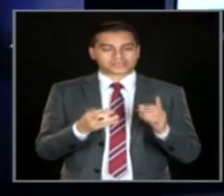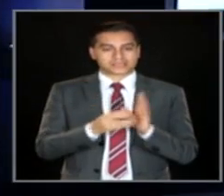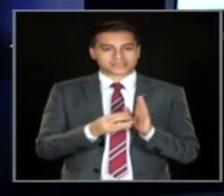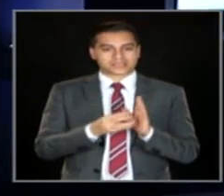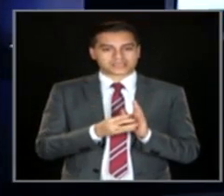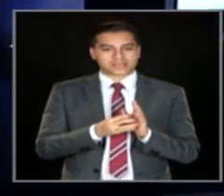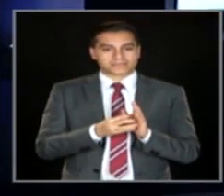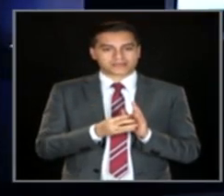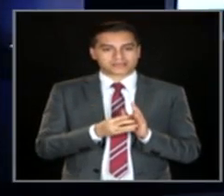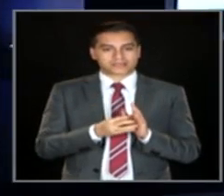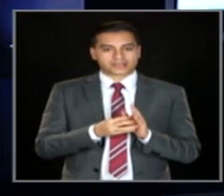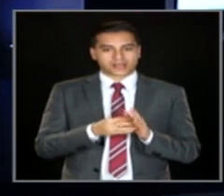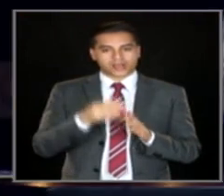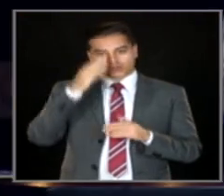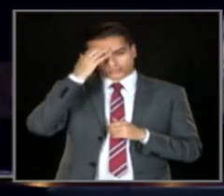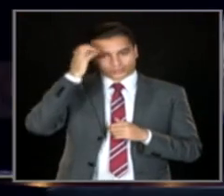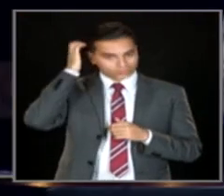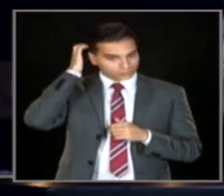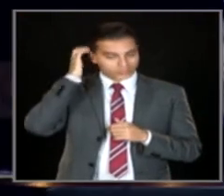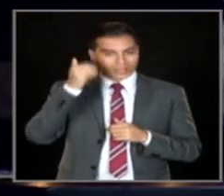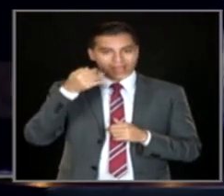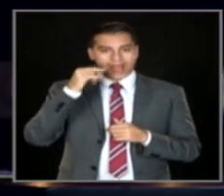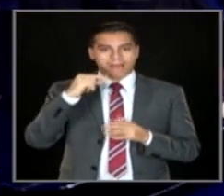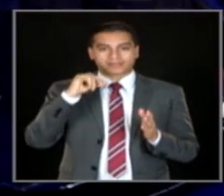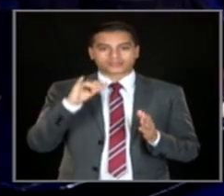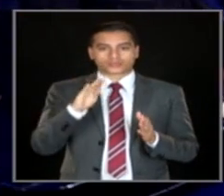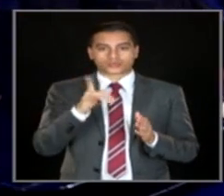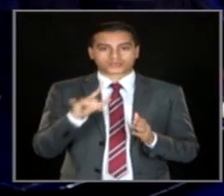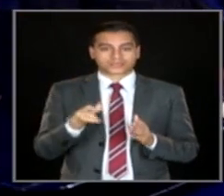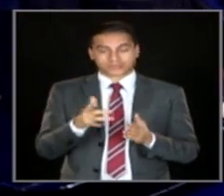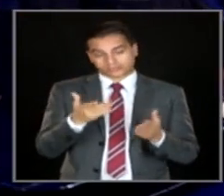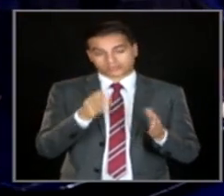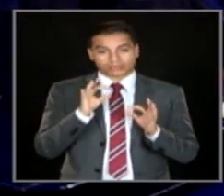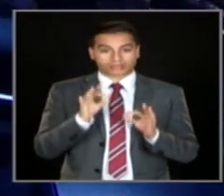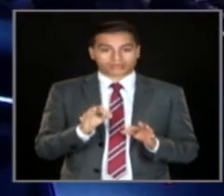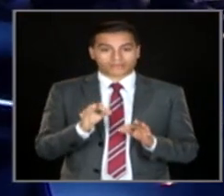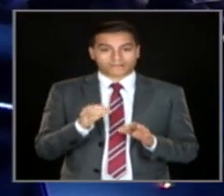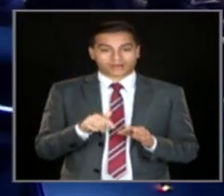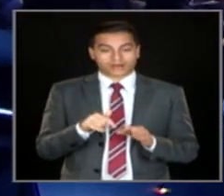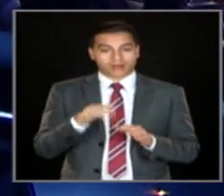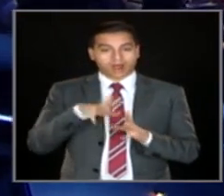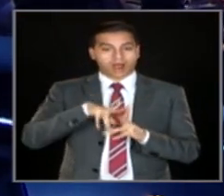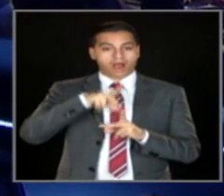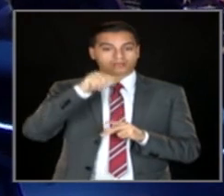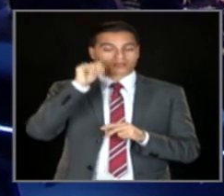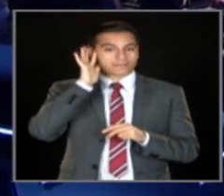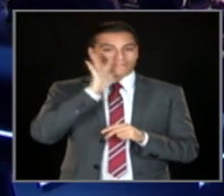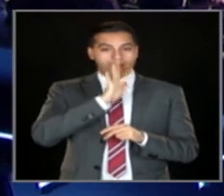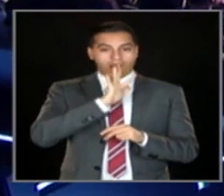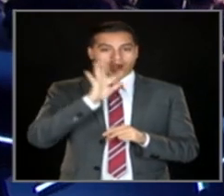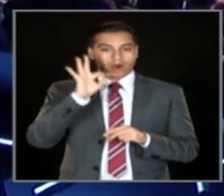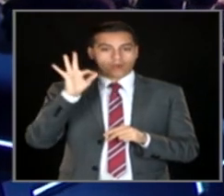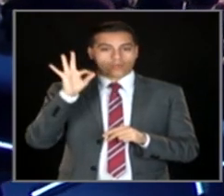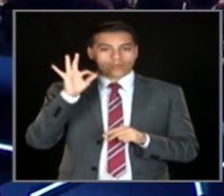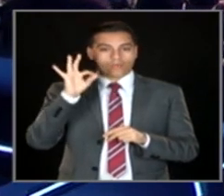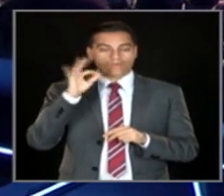135، جامعة أسيوط. أحمد يسري، طبعا دي قصر في المانيال من